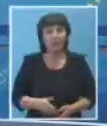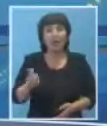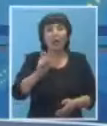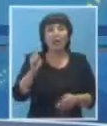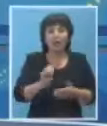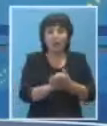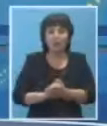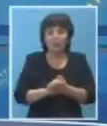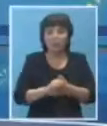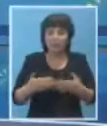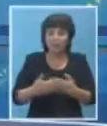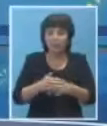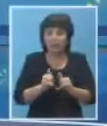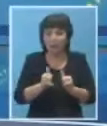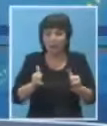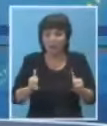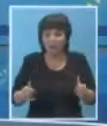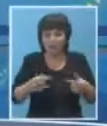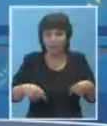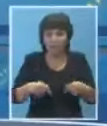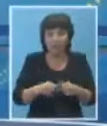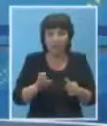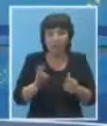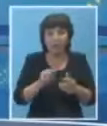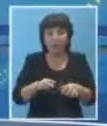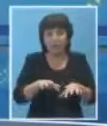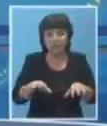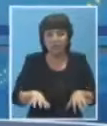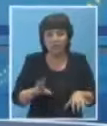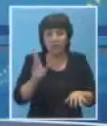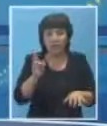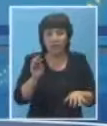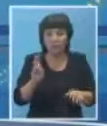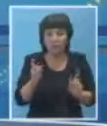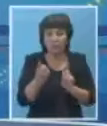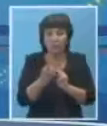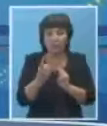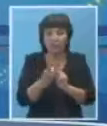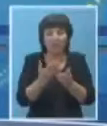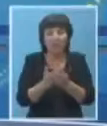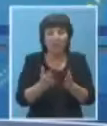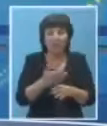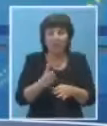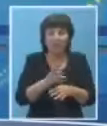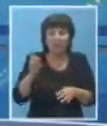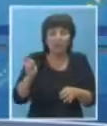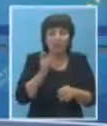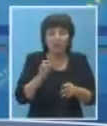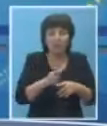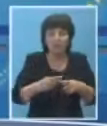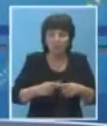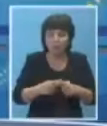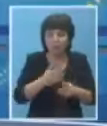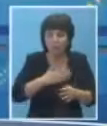Экономикалық ынтымақтастық және даму ұйымының бас хатшысы Анхель Гуриямен Сенат төрағасы Қасым-Жомарт Тоқаев та кездесті. Тараптар экономиканың инклюзивтік